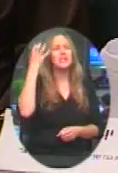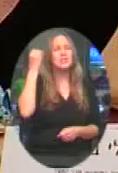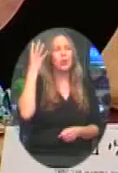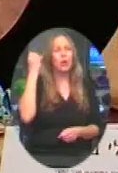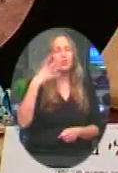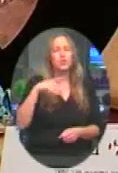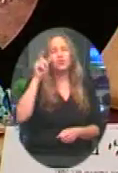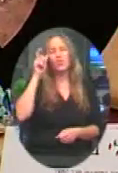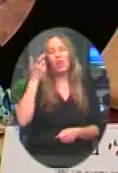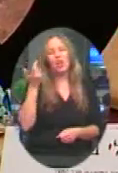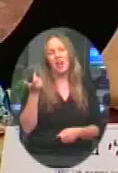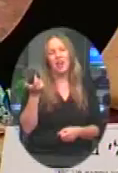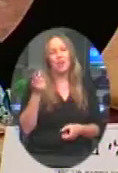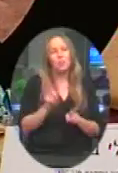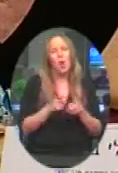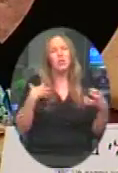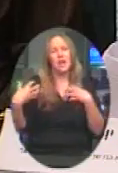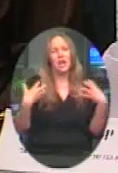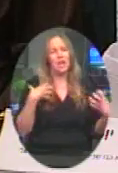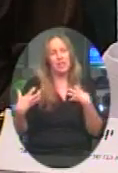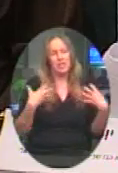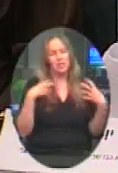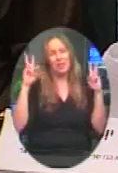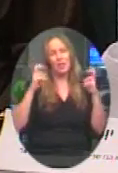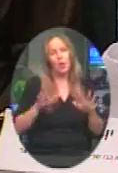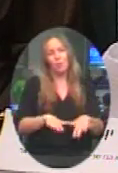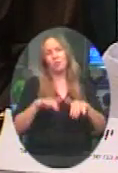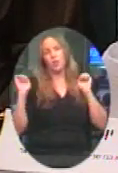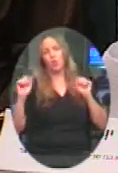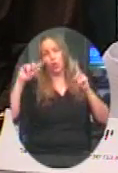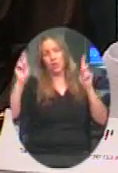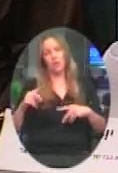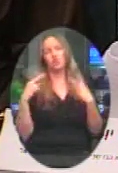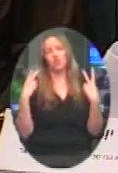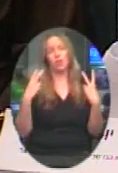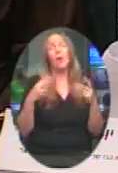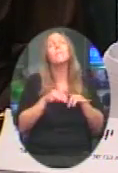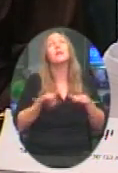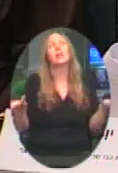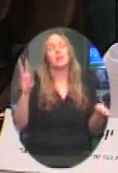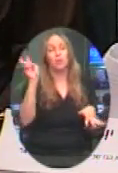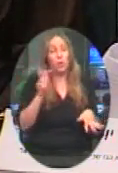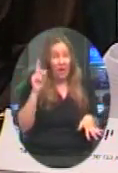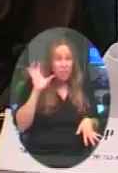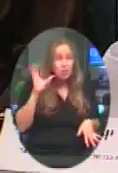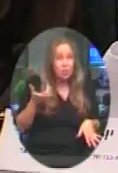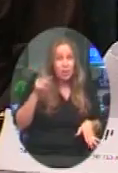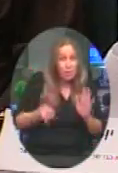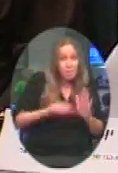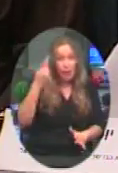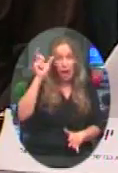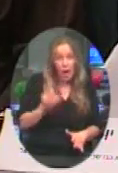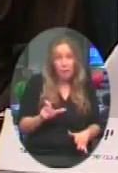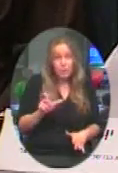פוקר, המעמידים פנים כאילו הם ינטשו גז שווה ערך של מאות מיליארדי דולרים. אתם שמעתם פעם מישהו